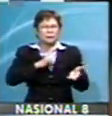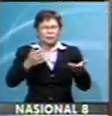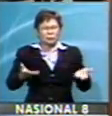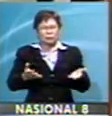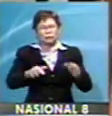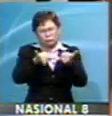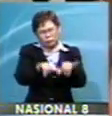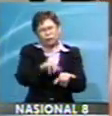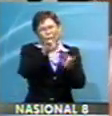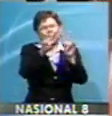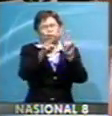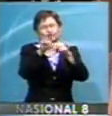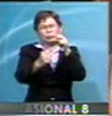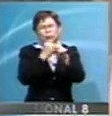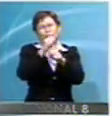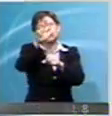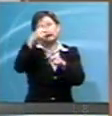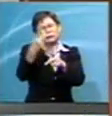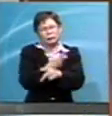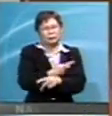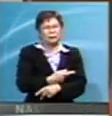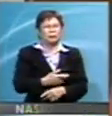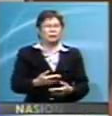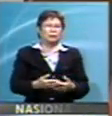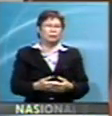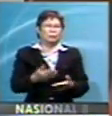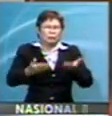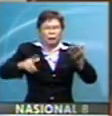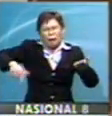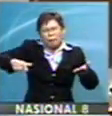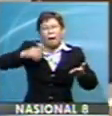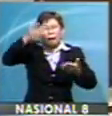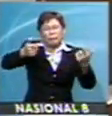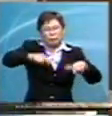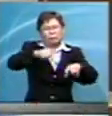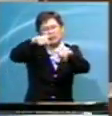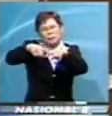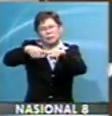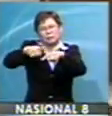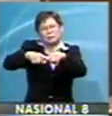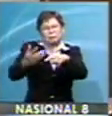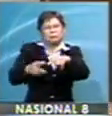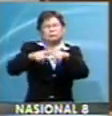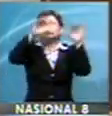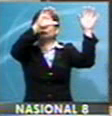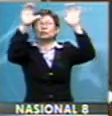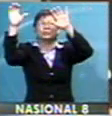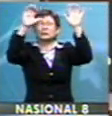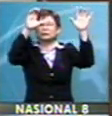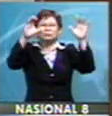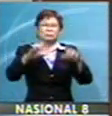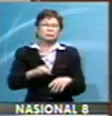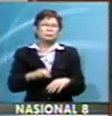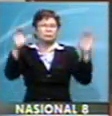22 tahun ni dah tiga kali saya mengalami ni mungkin lambat lagilah akan berlaku Tengoklah pada gant keadaanah macam cuaca